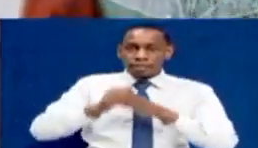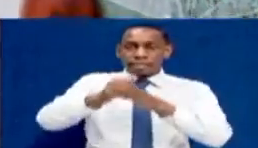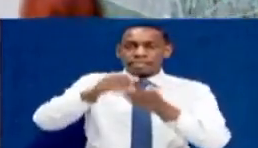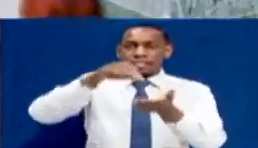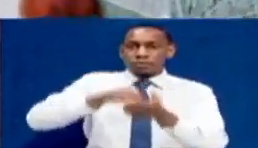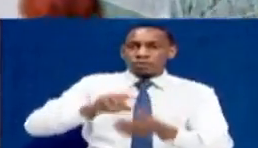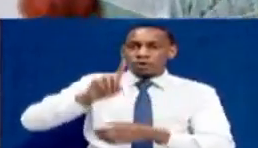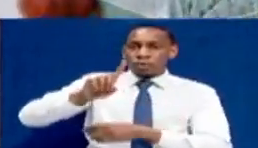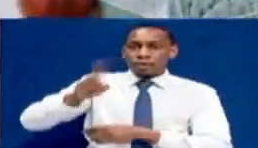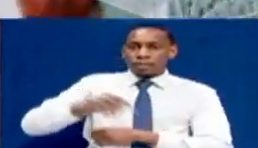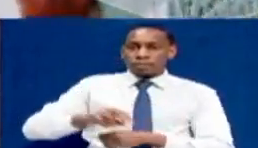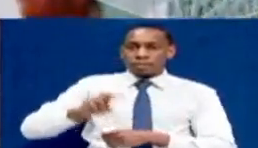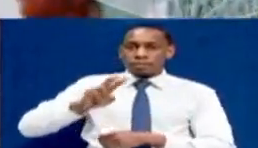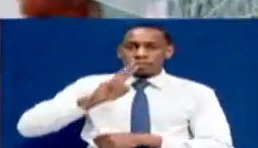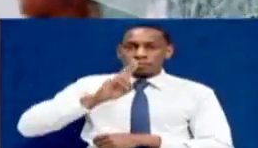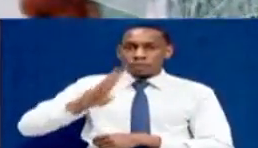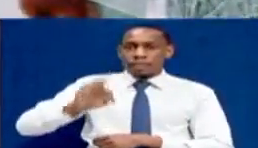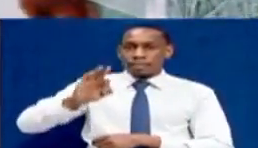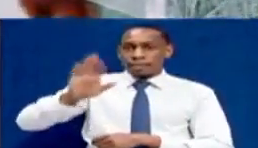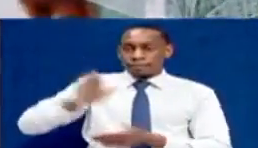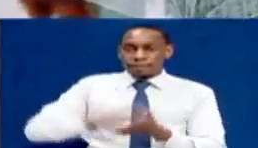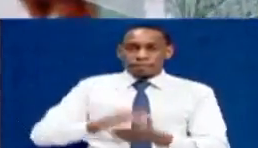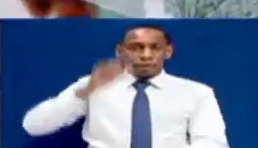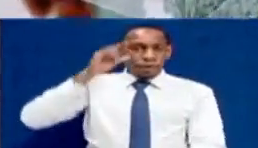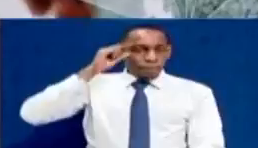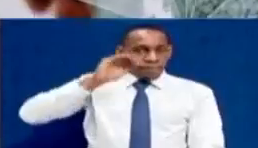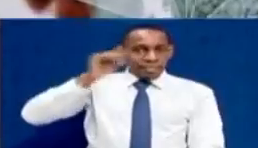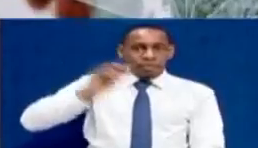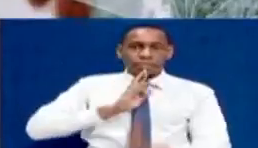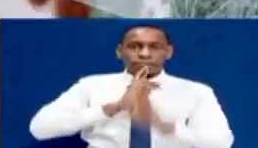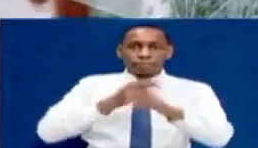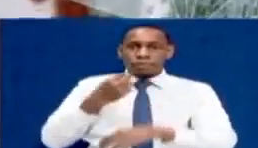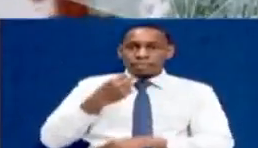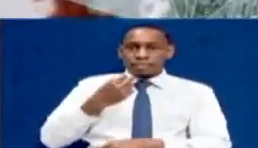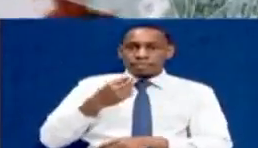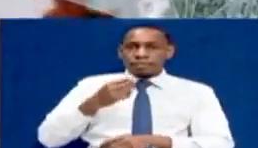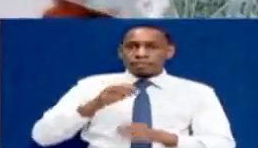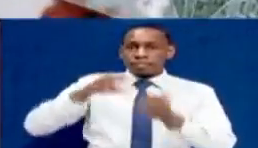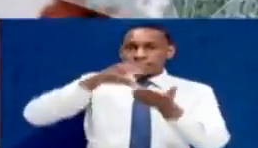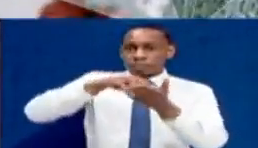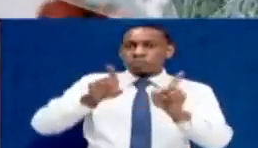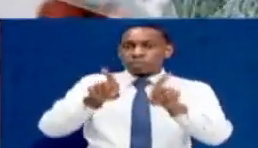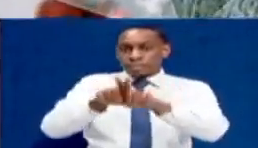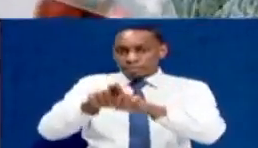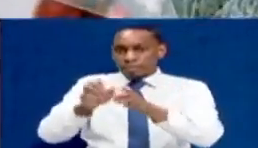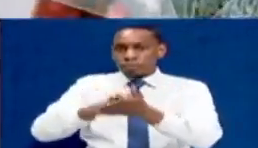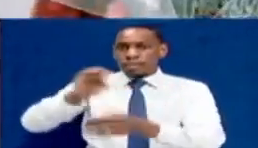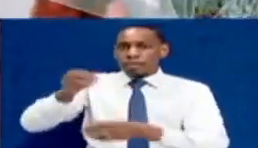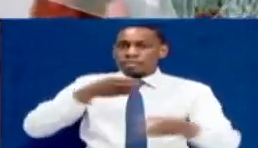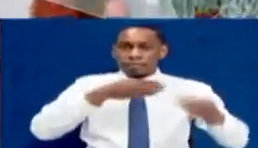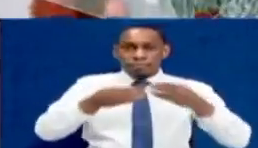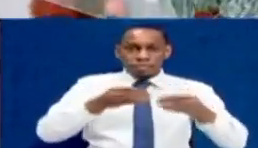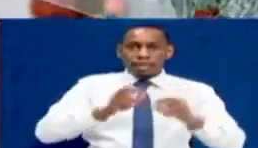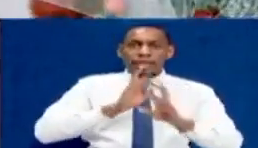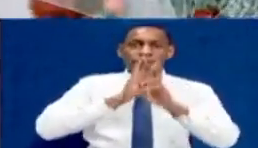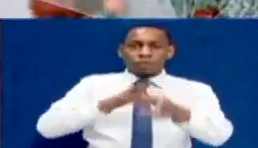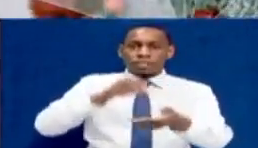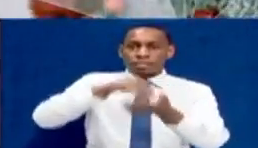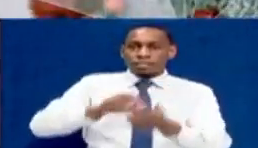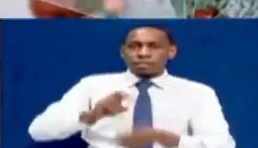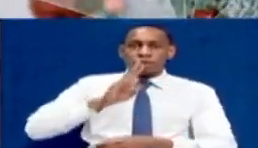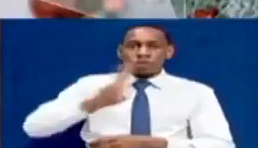visa 1,235, kaunti ya Mombasa ikifuata na visa 827, kaunti ya Busia imesajili